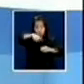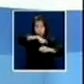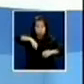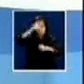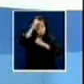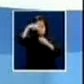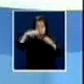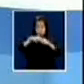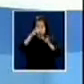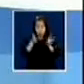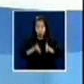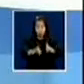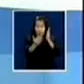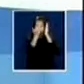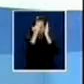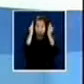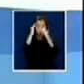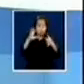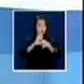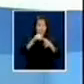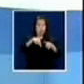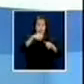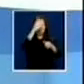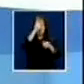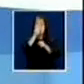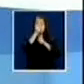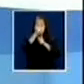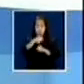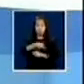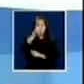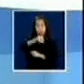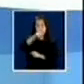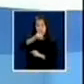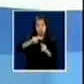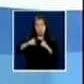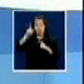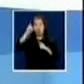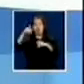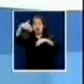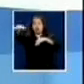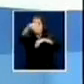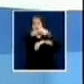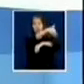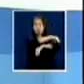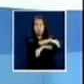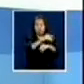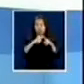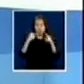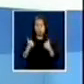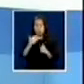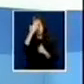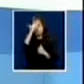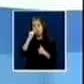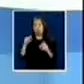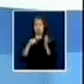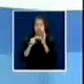ณสี่แยกราชประสงค์เลยการชุมนุมที่นั่นก็สามารถที่จะดำเนินการไปได้อย่างปกติแต่ความสูญเสียนั้นเกิดขึ้นจากการ